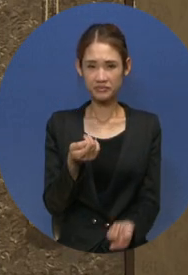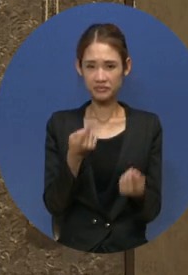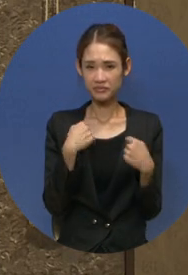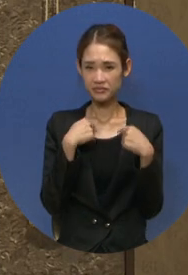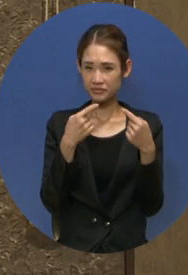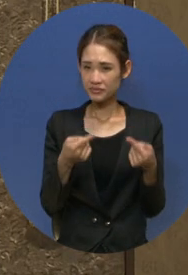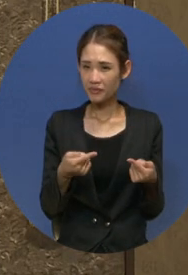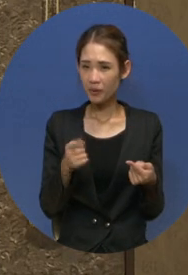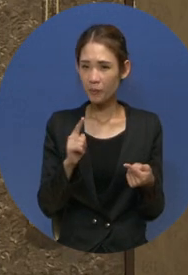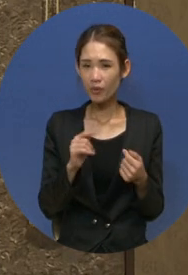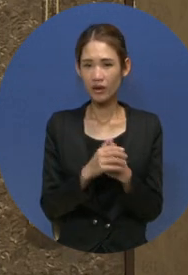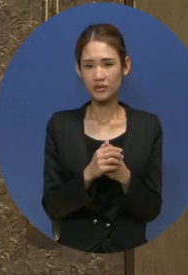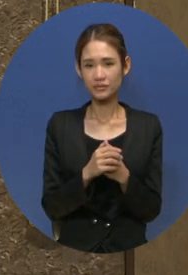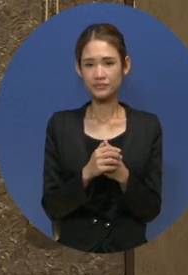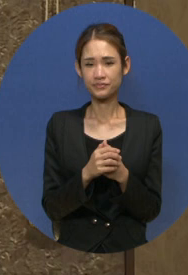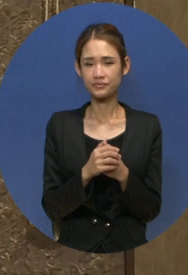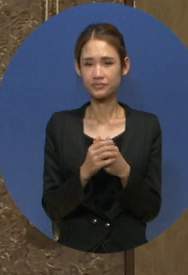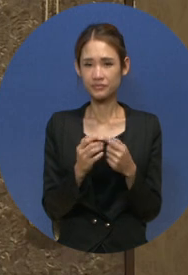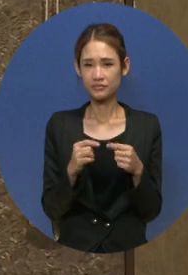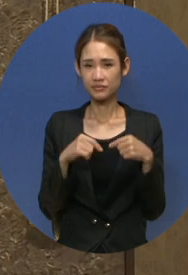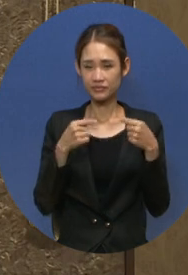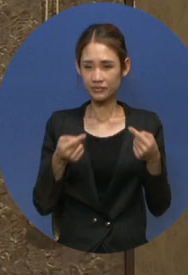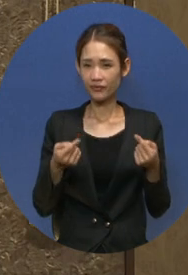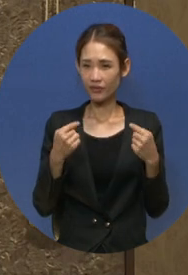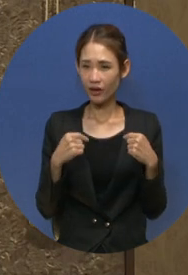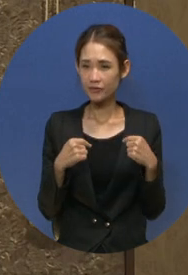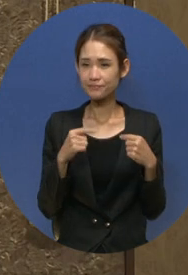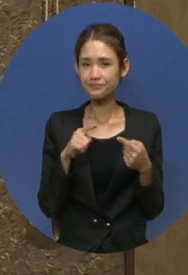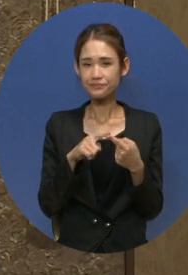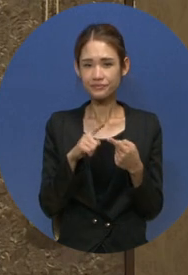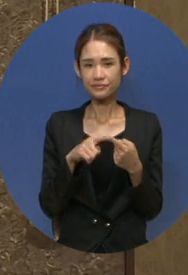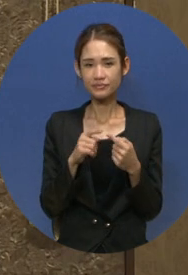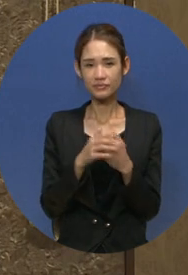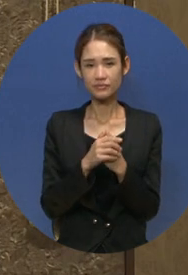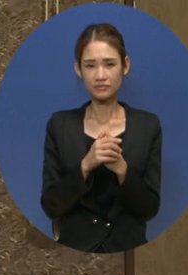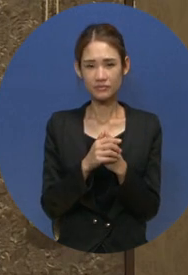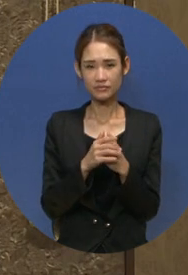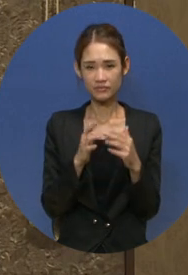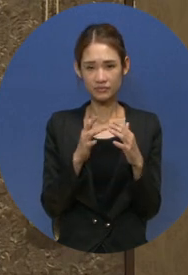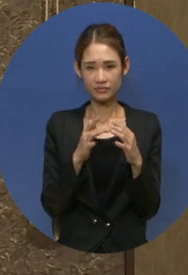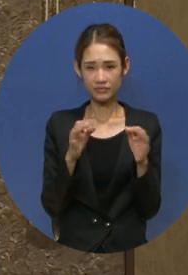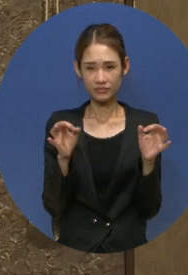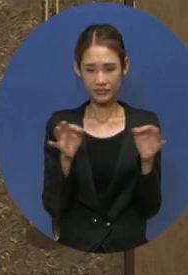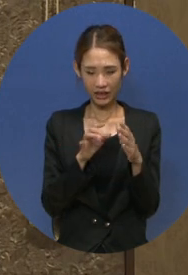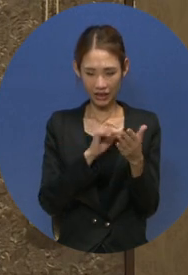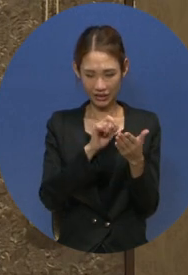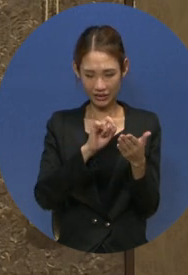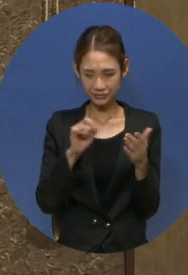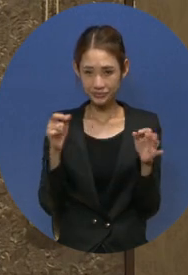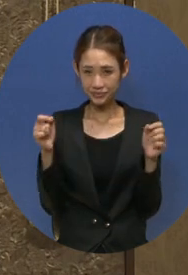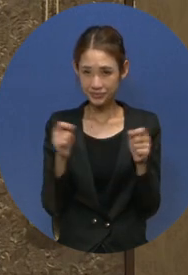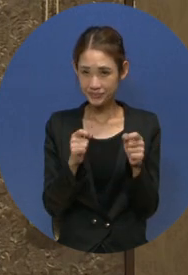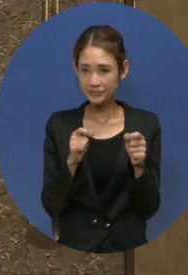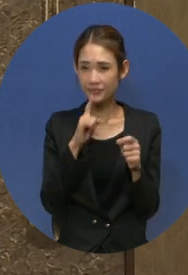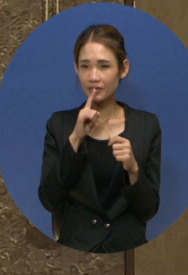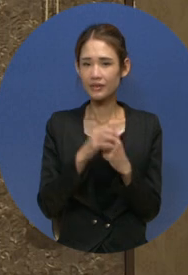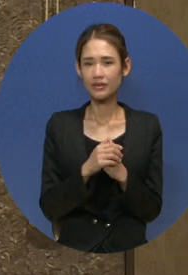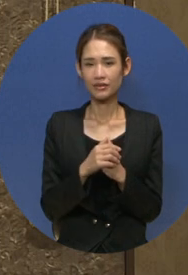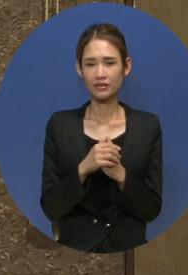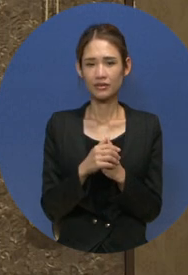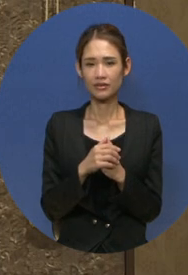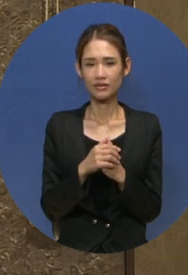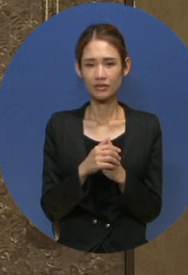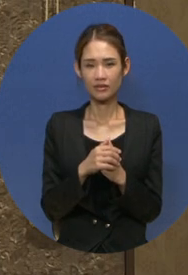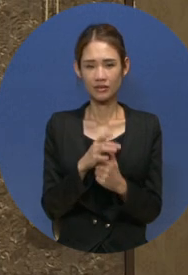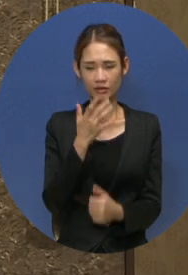뭐야? 그러니까 들고 나는 것이 출입이라고 할 때 네. 그러니까 기사에서는 굉장히 짧게 쓰잖아요. 그렇죠. 좀 축약해서 쓰는 경향이 있죠. 그러니까